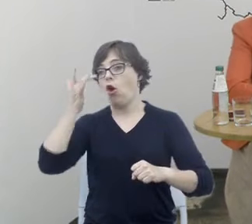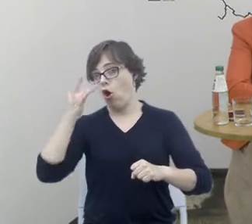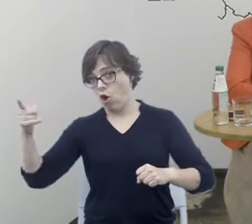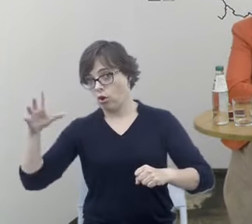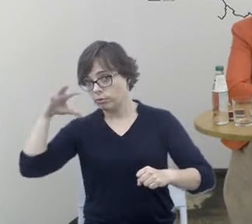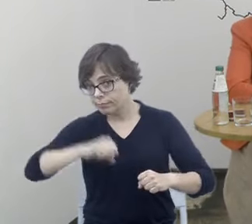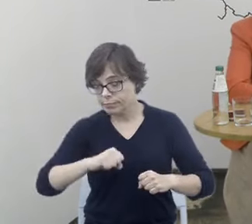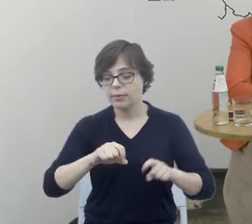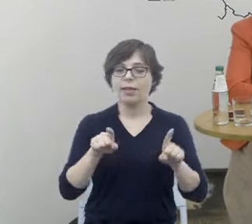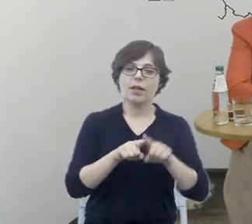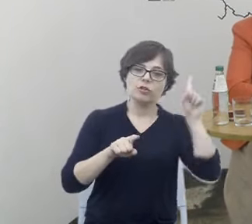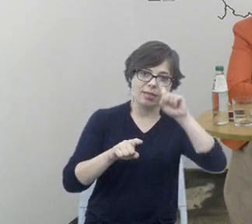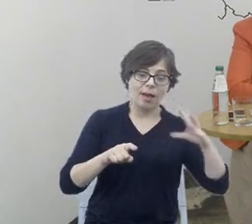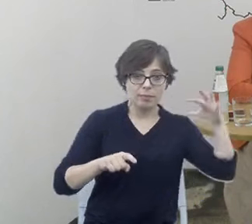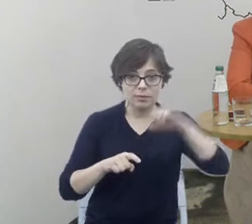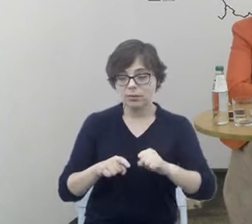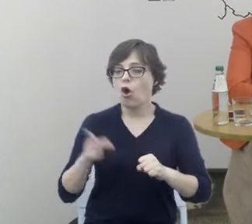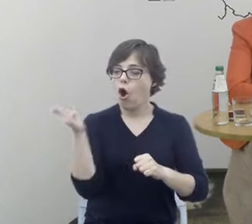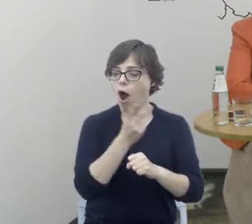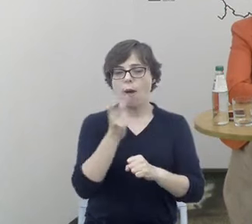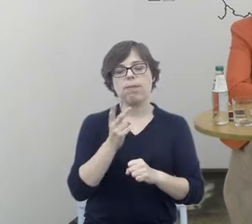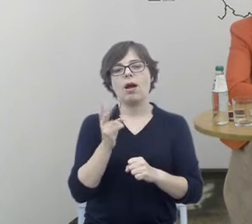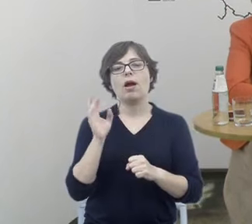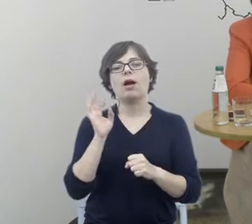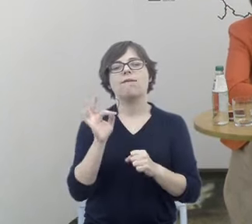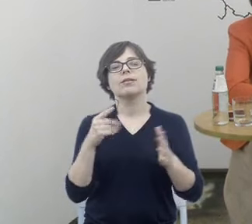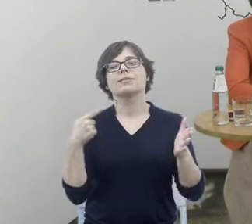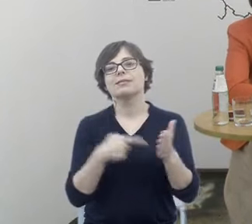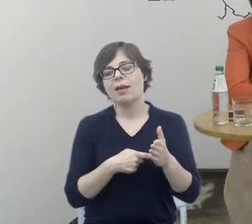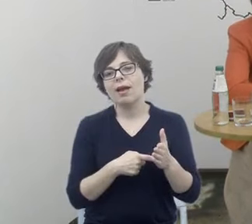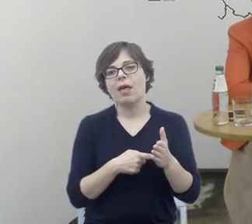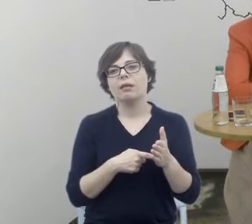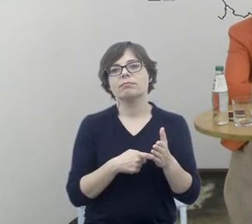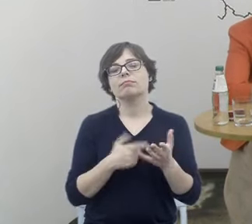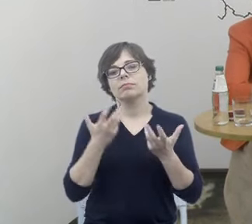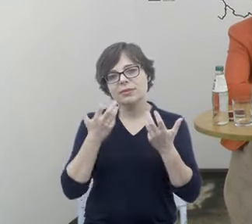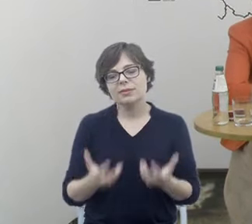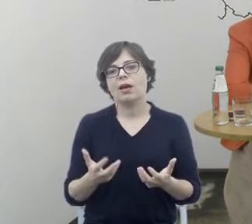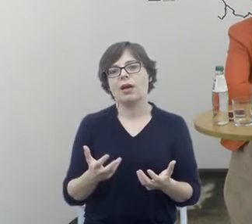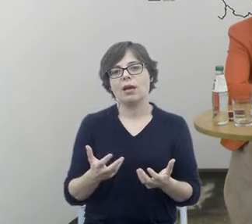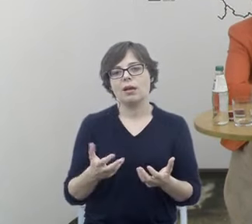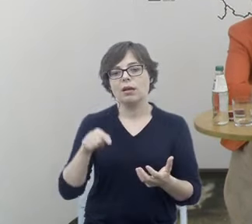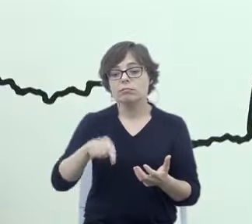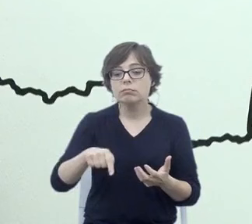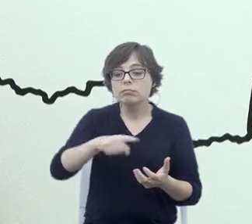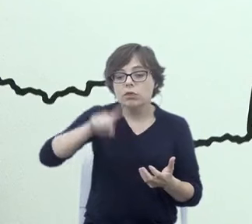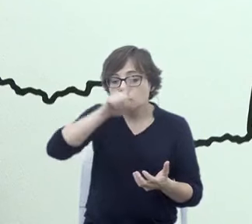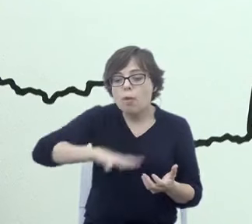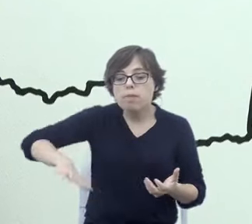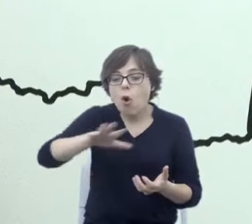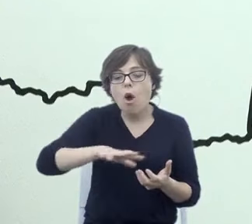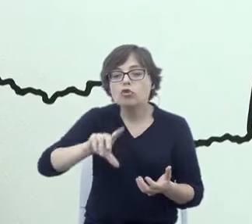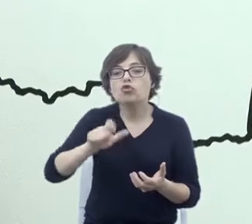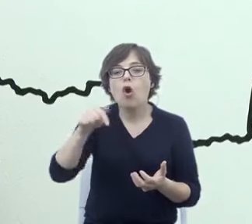i kolejnego niemieckiego, było wywrócenie układu społecznego,